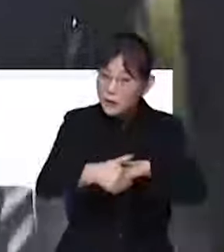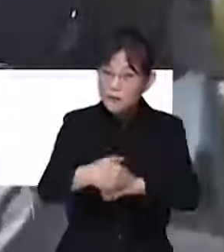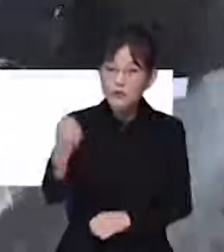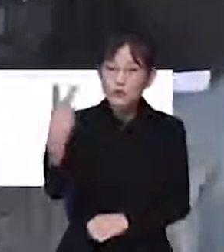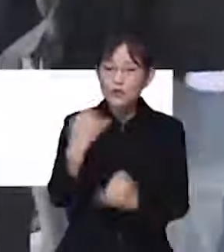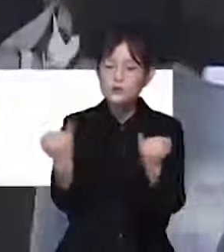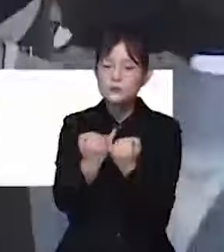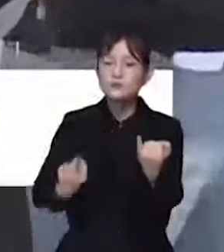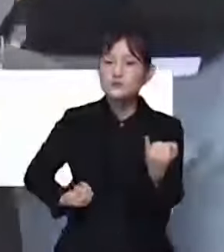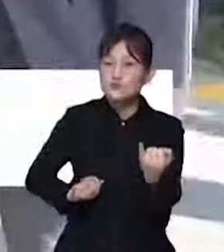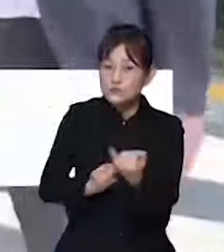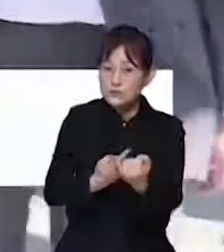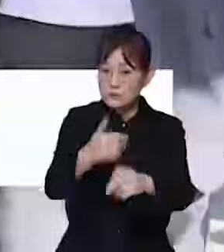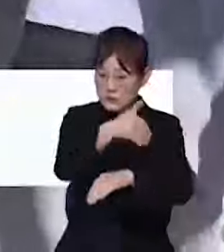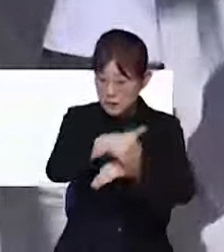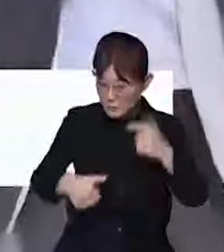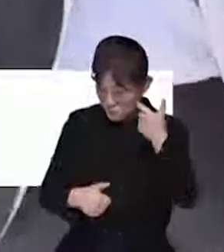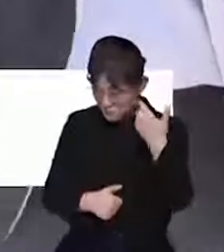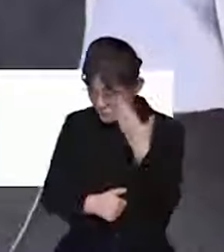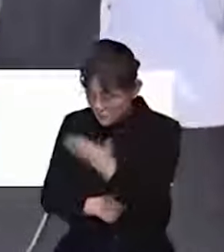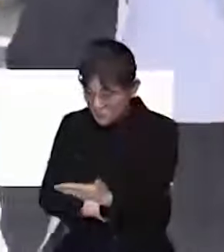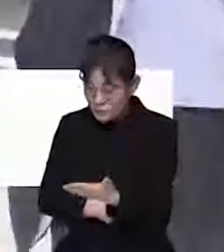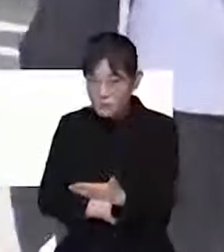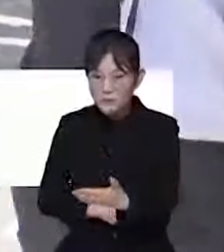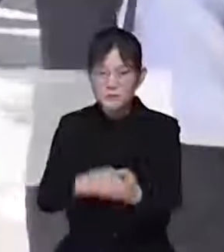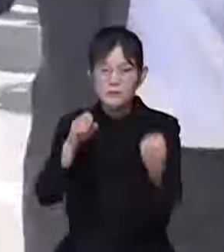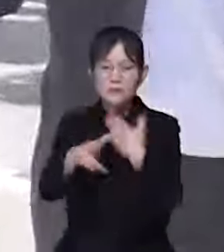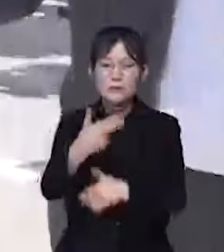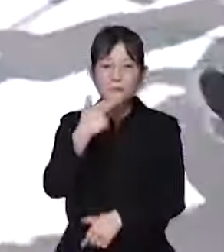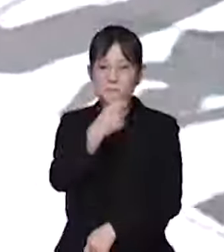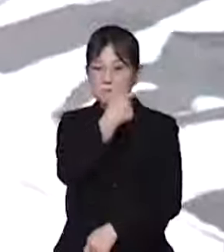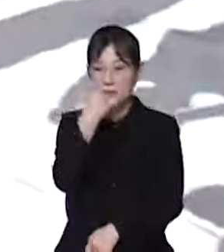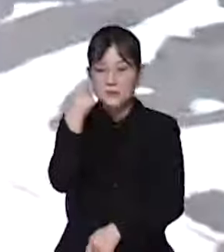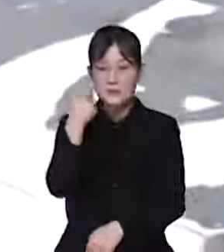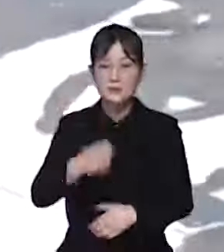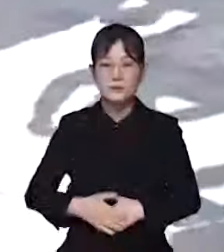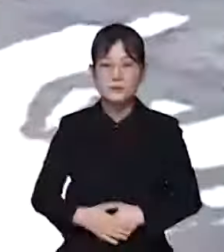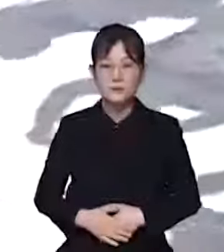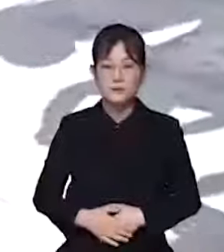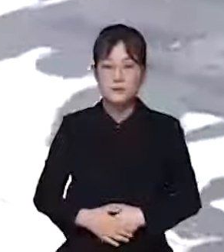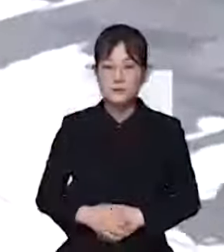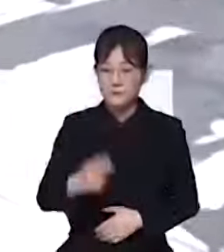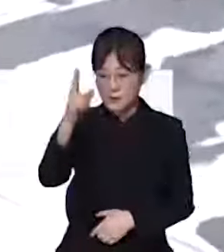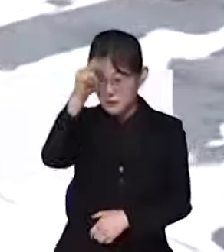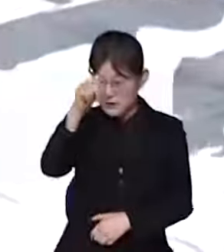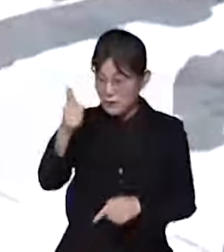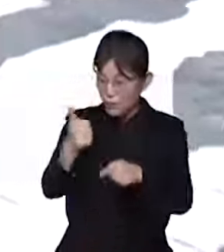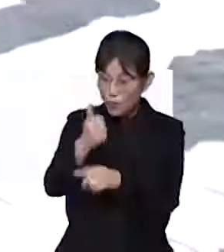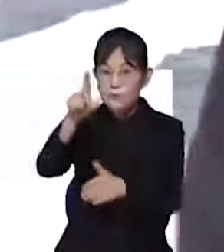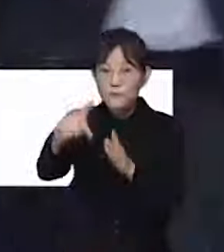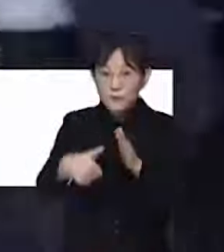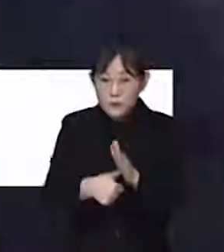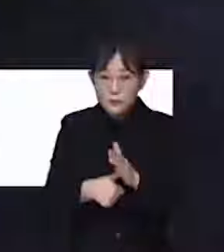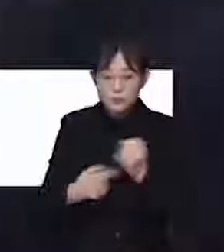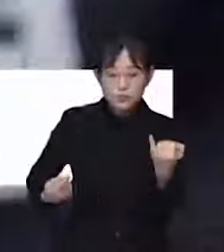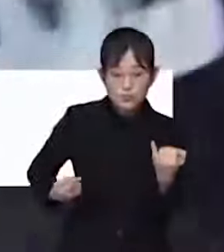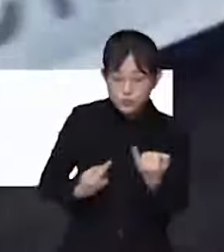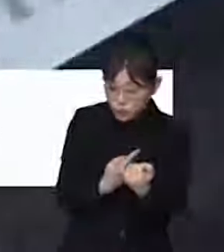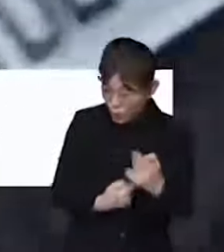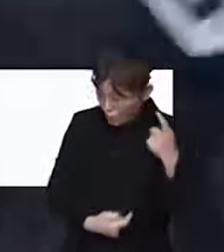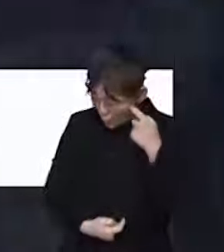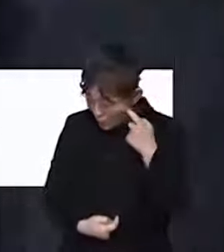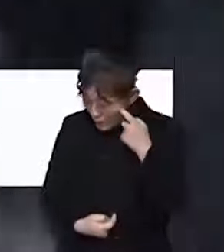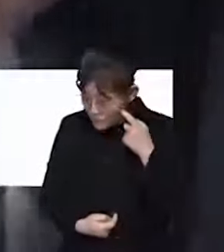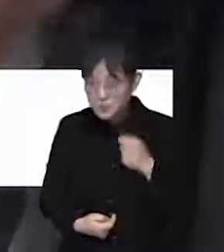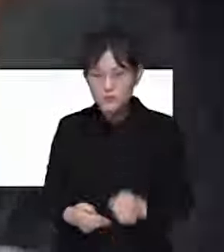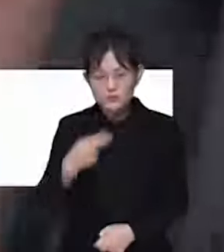노린 범죄였는지 등에 대한 질문에는 입을 열지 않았습니다. 경찰 조사에서도 박 씨는 범행 동기 등에 대해 술을